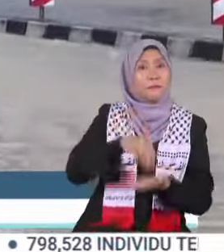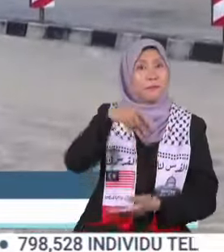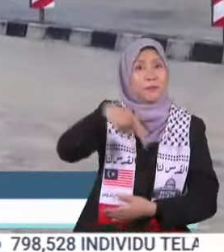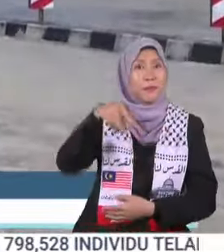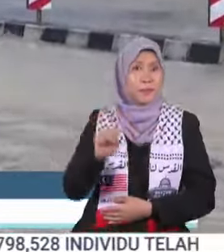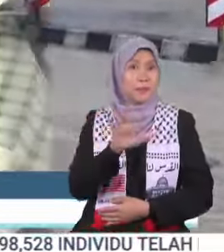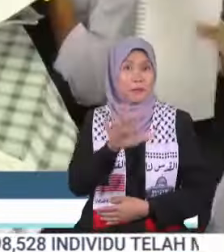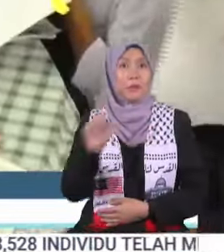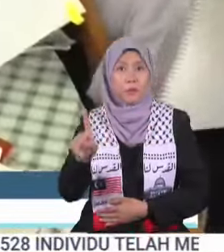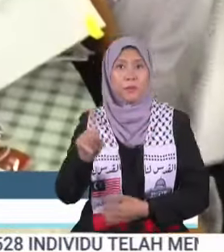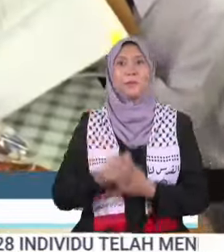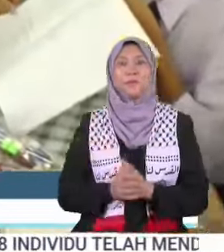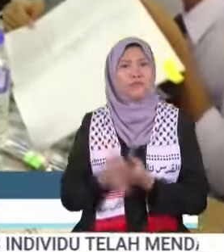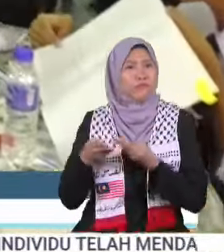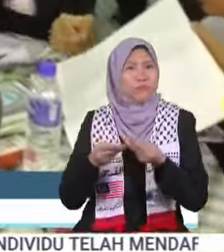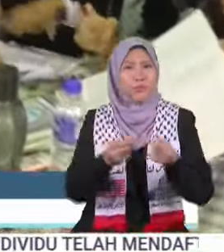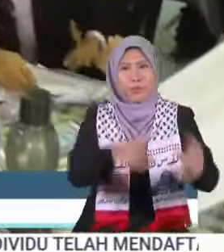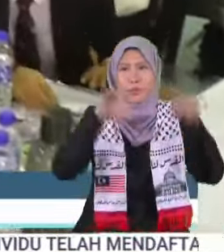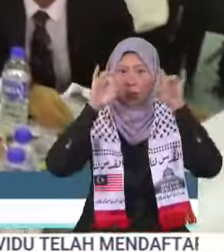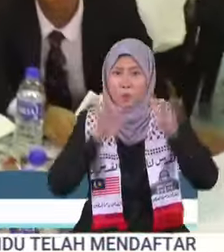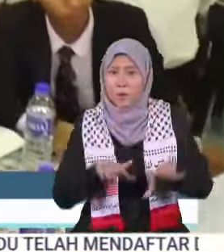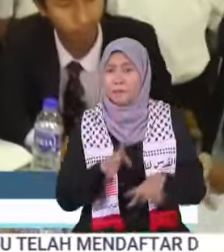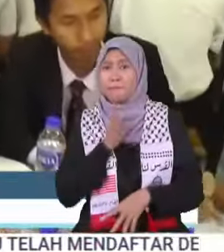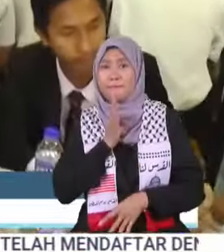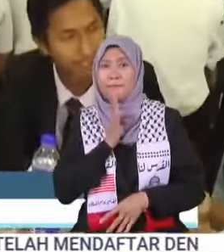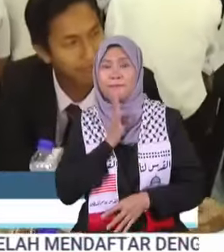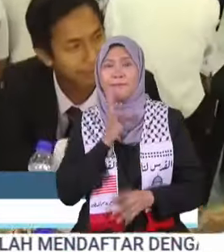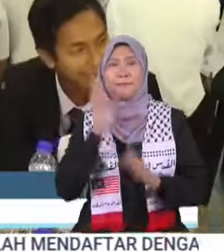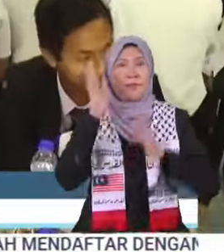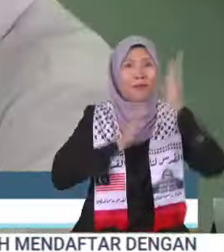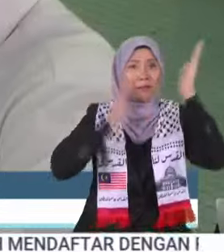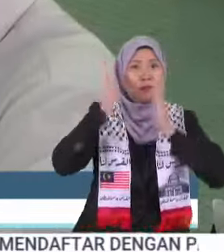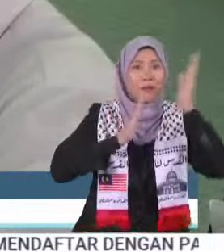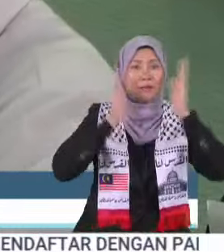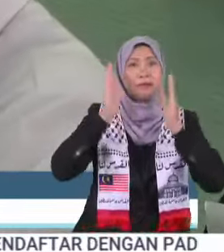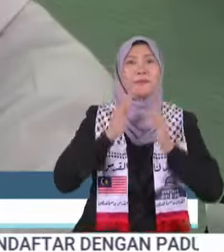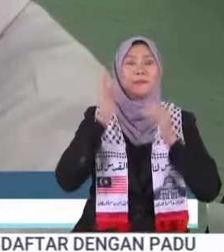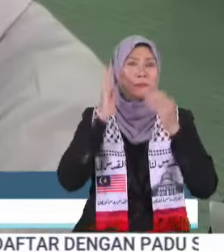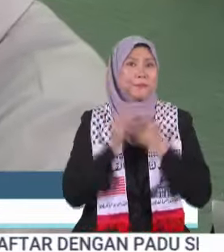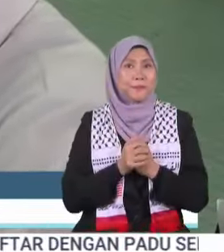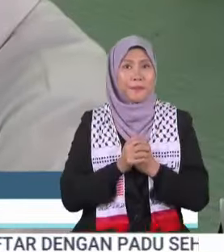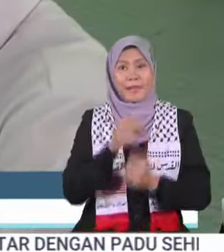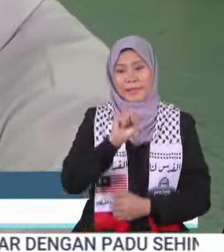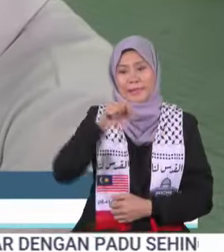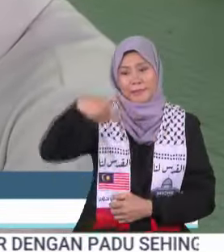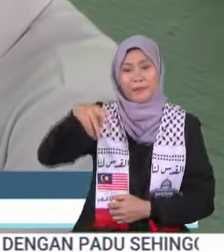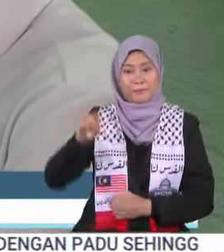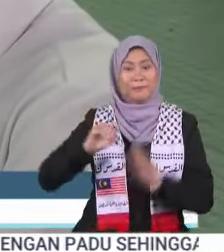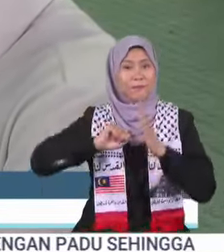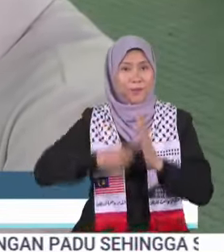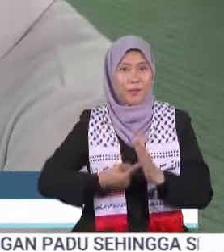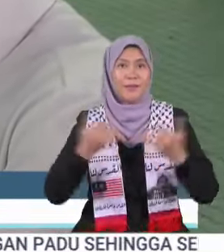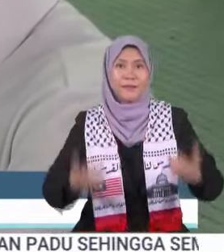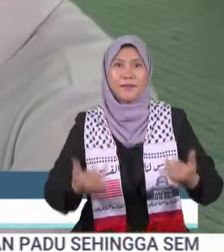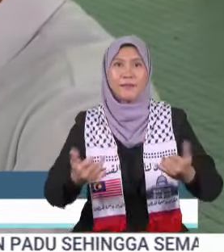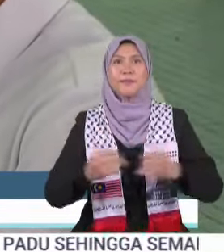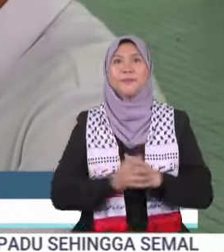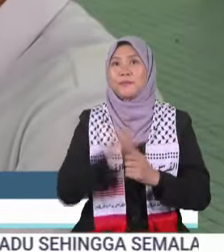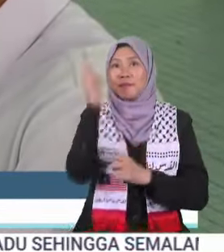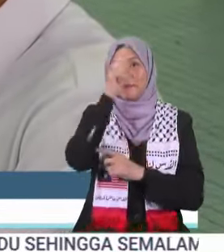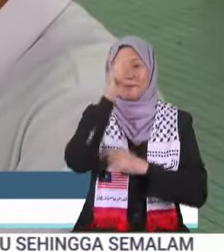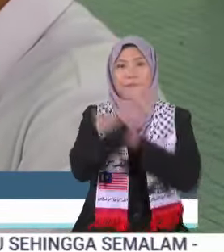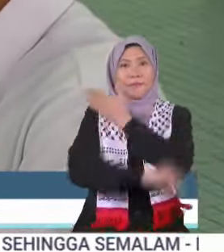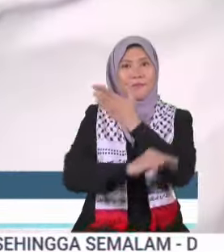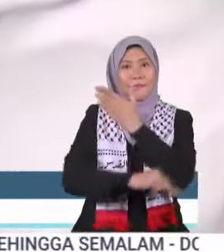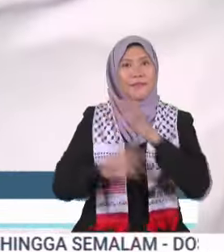Dalam pada itu bagi melancarkan ujian bertutur bahasa Melayu sijil pelajaran Malaysia SPM yang bermula hari ini kerajaan Negeri